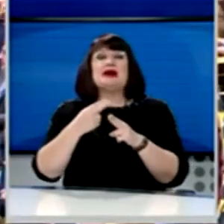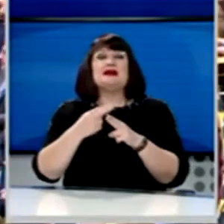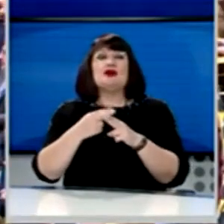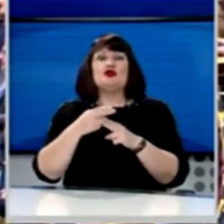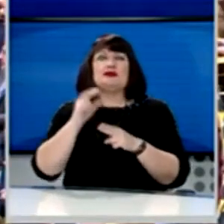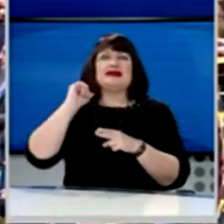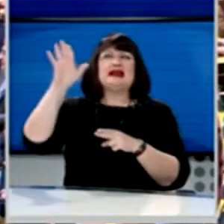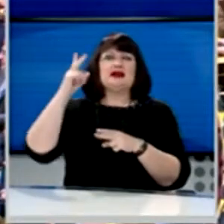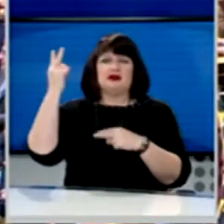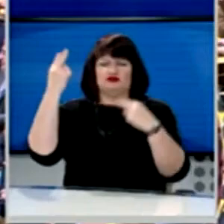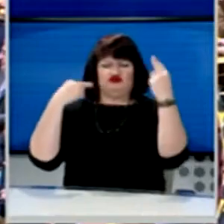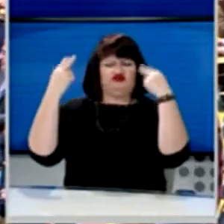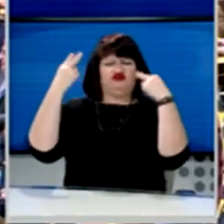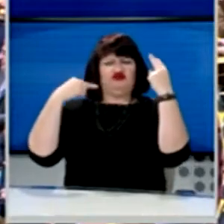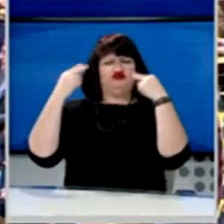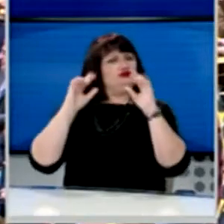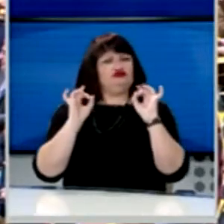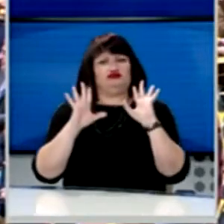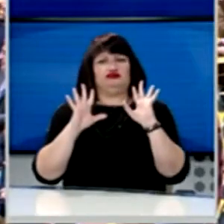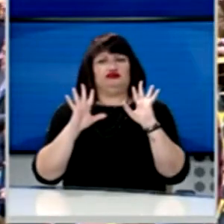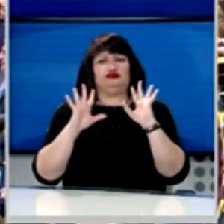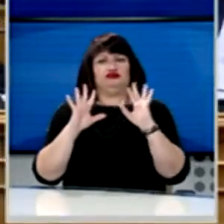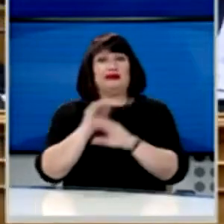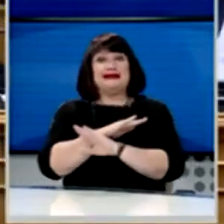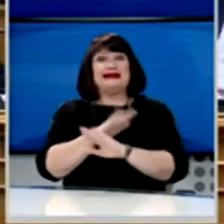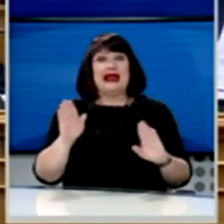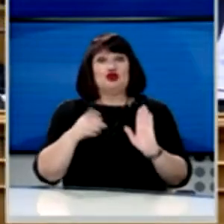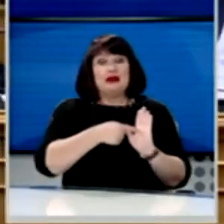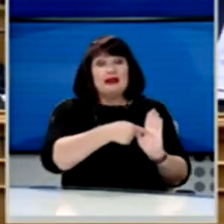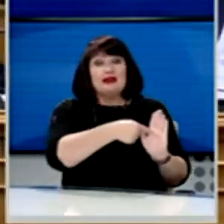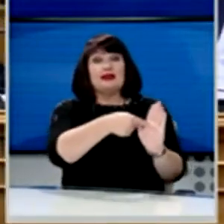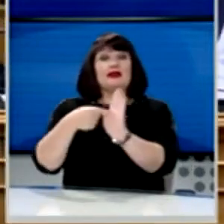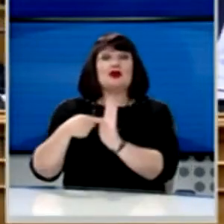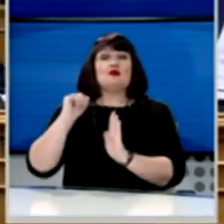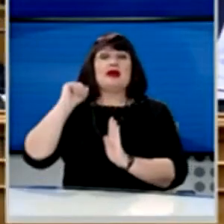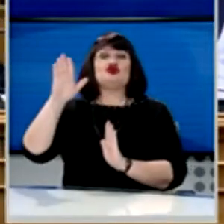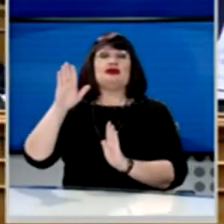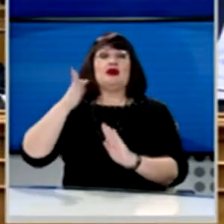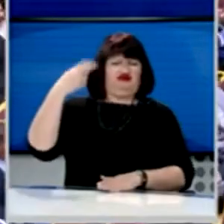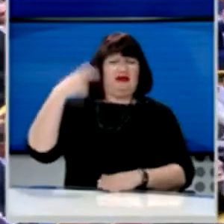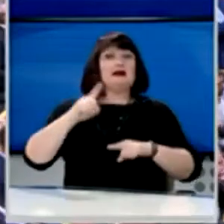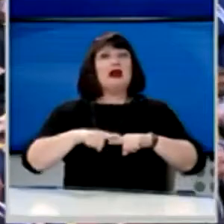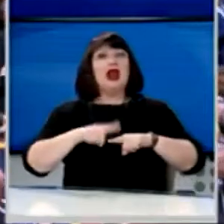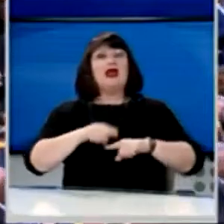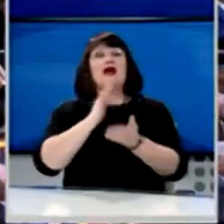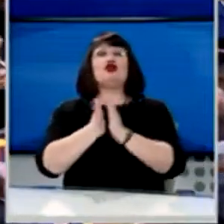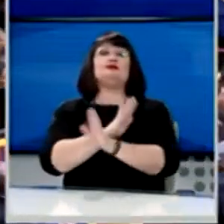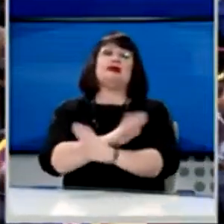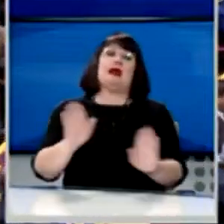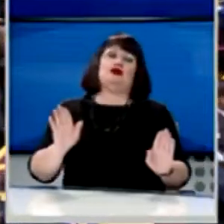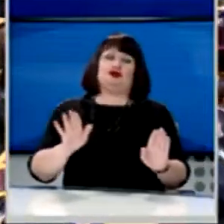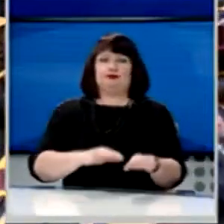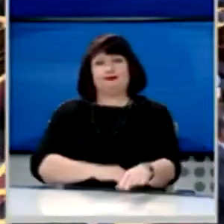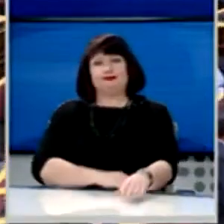στον Εύρο, τόνισε πως οι κάτοικοι του νομού βίωσαν εντονότερα τις κρίσεις που πέρασε η Ελλάδα τα τελευταία χρόνια, επισημένοντας τη μοναδικότητα